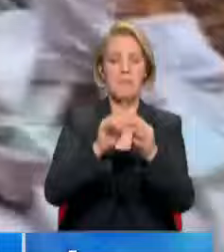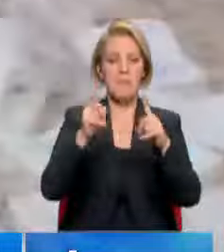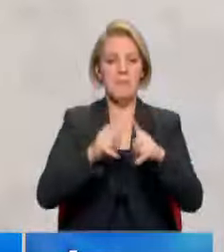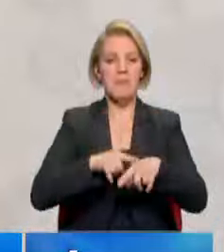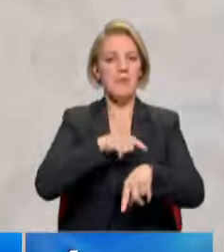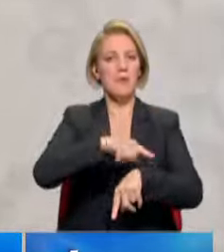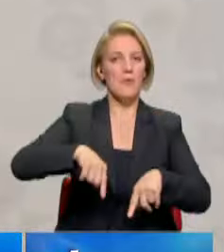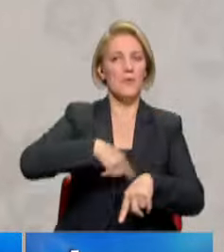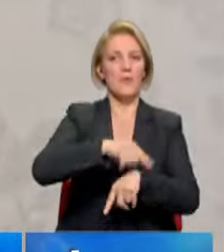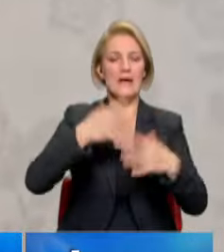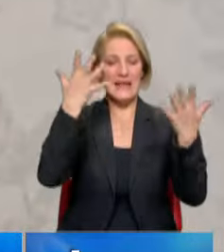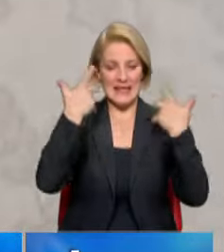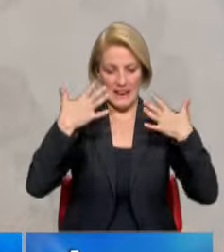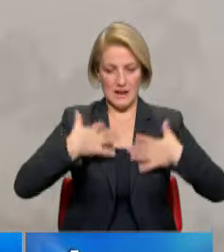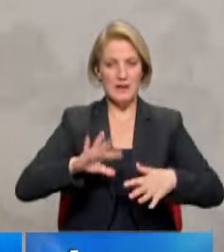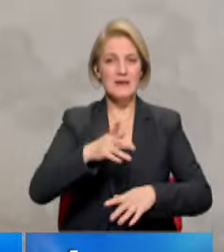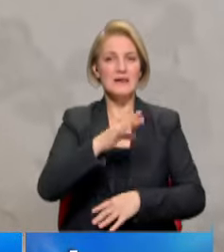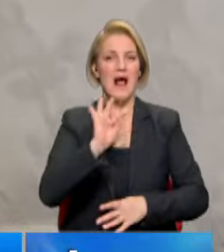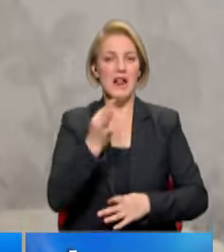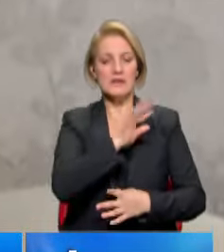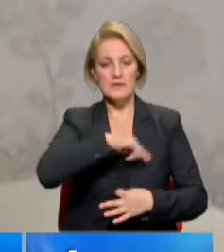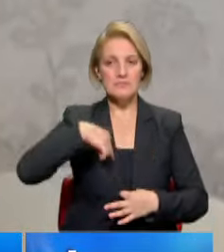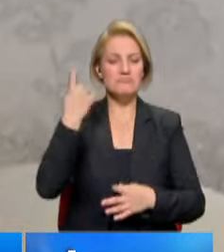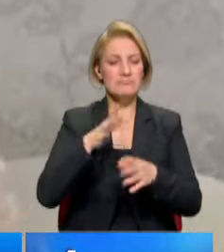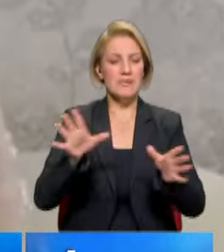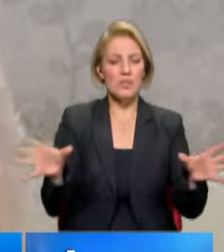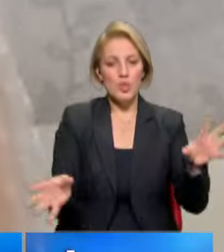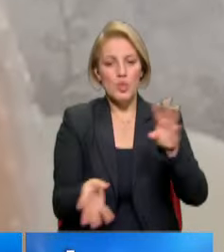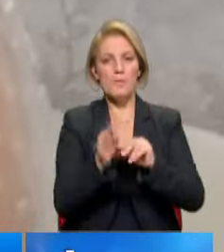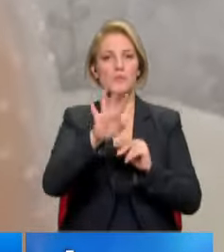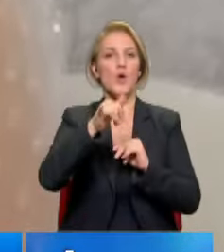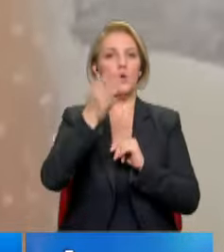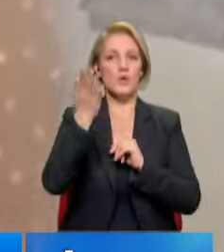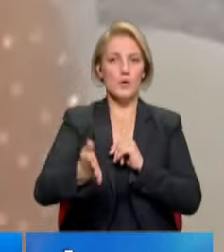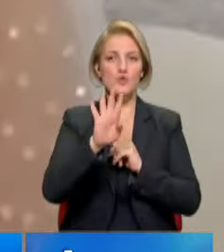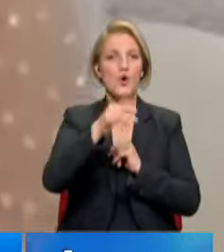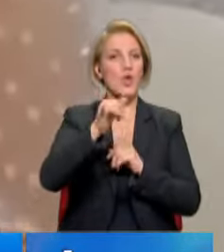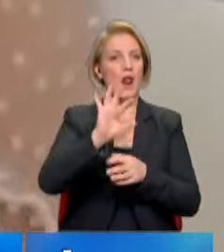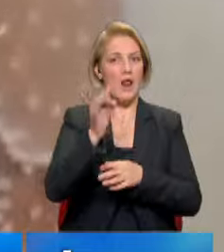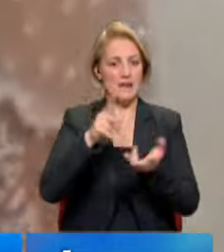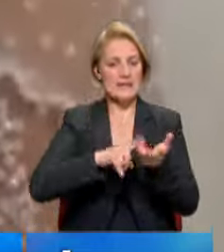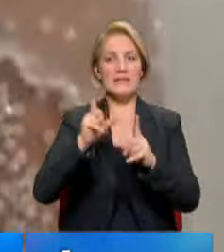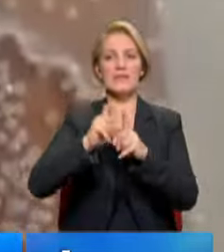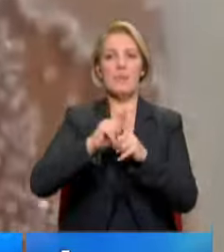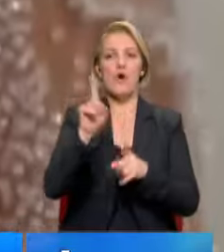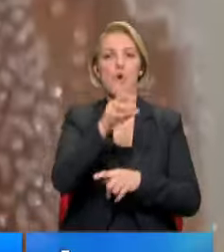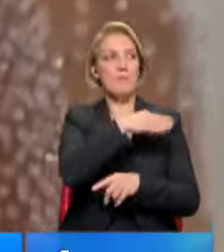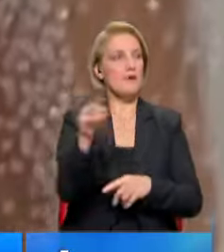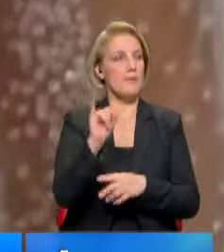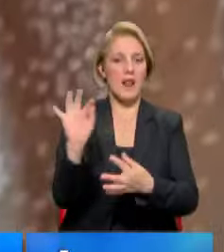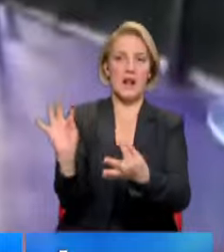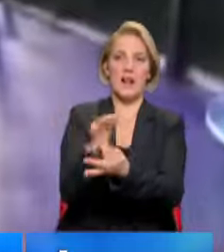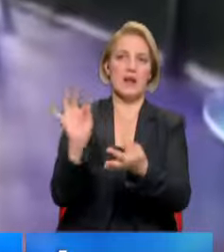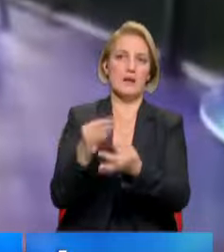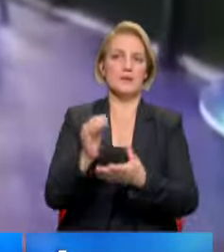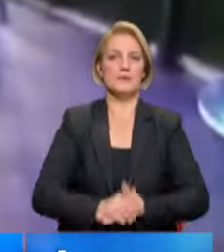bitmedi. Gelin üzerindeki altınları taşımakta zorlandı. 5 saat süren takı töreninde geline 4 kilo altın, damada 10 milyon lira para